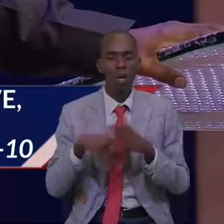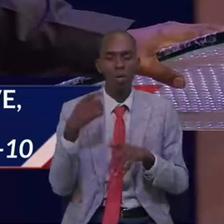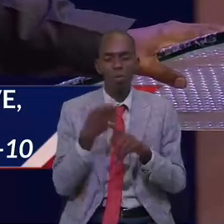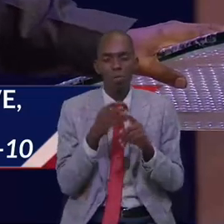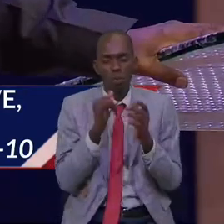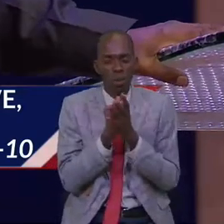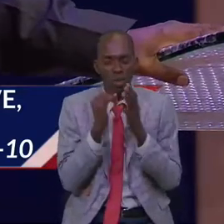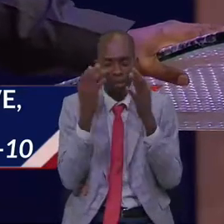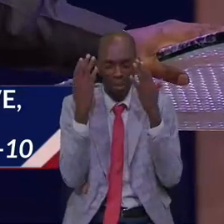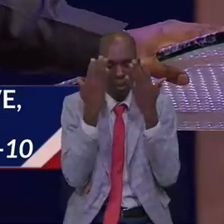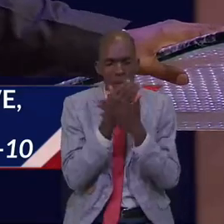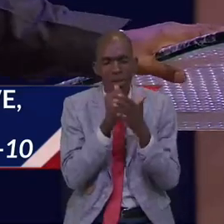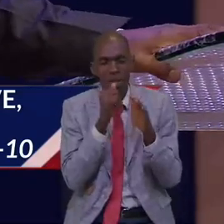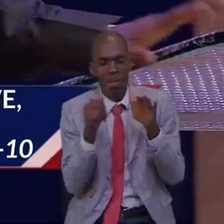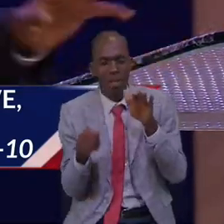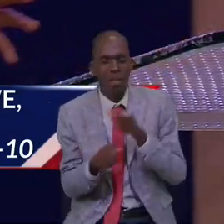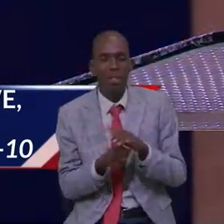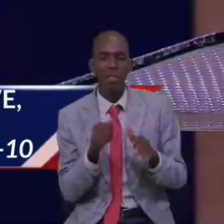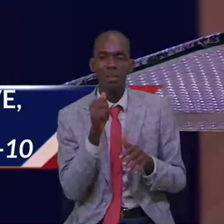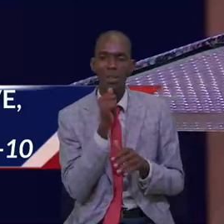de péchés cachés,